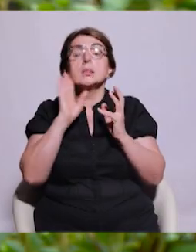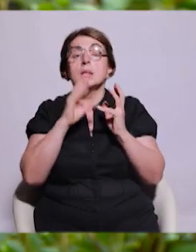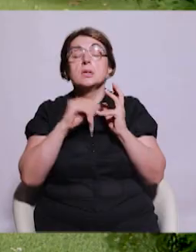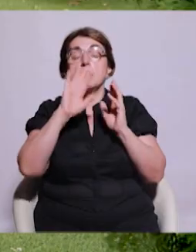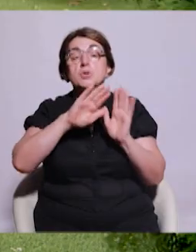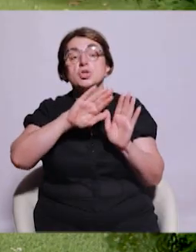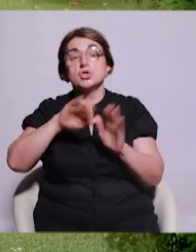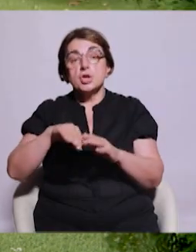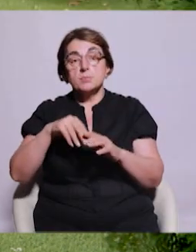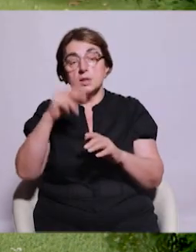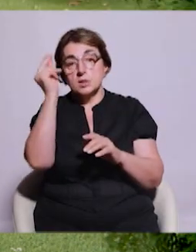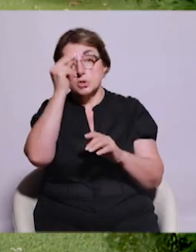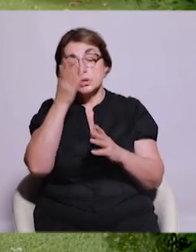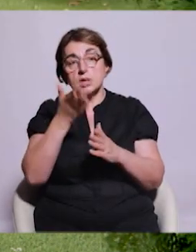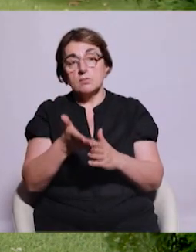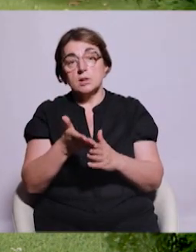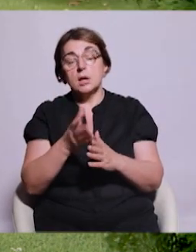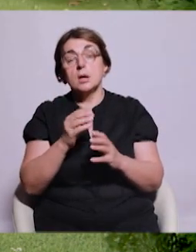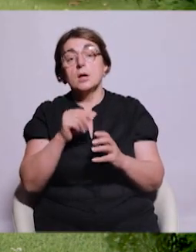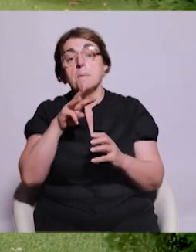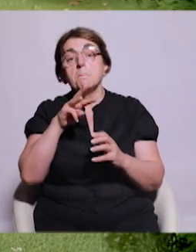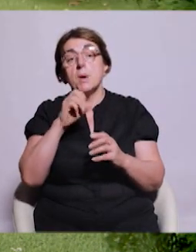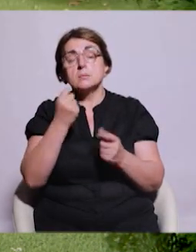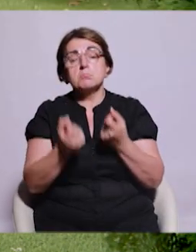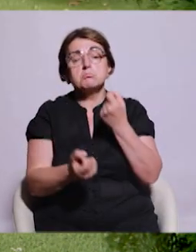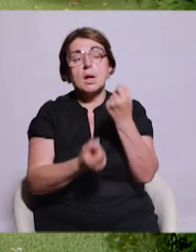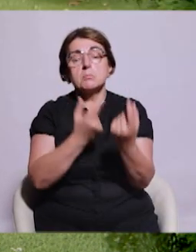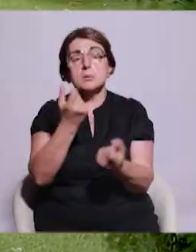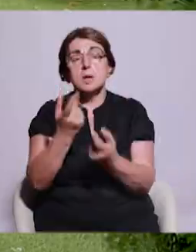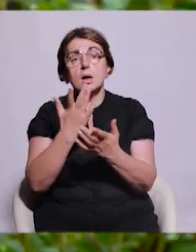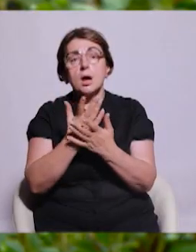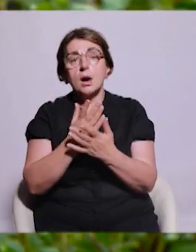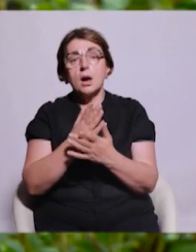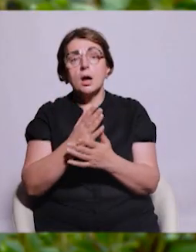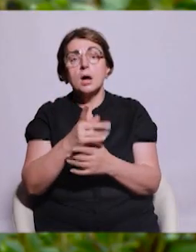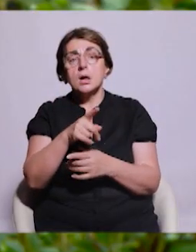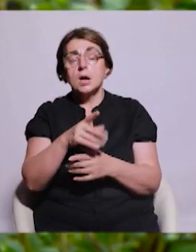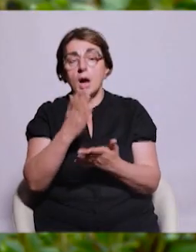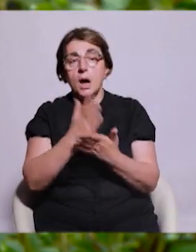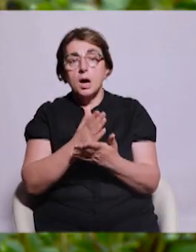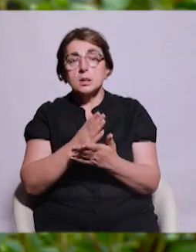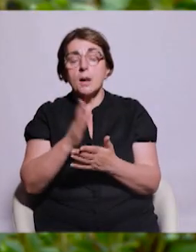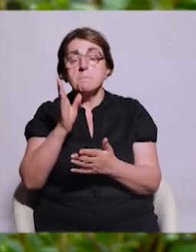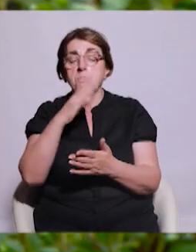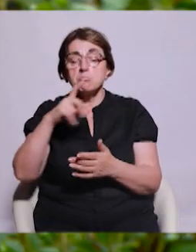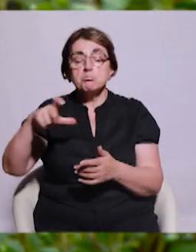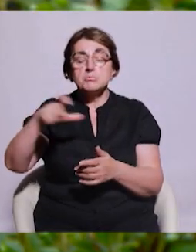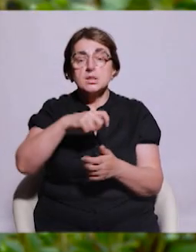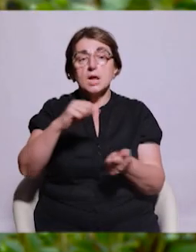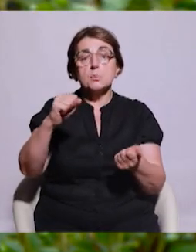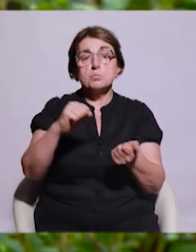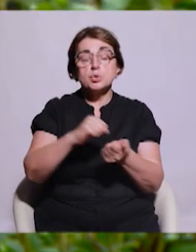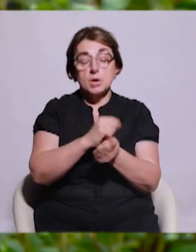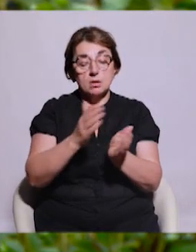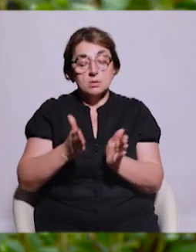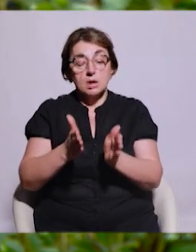დედამიწის შემდეგ. მარსზე არის წარმონაქმნები, რომლებიც მდინარე სამომშრალ კალაპოტებს მოგვაგონებს.